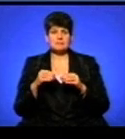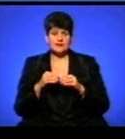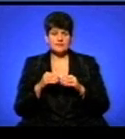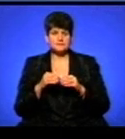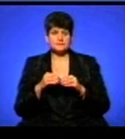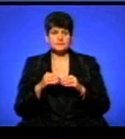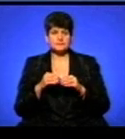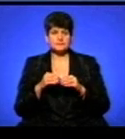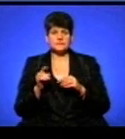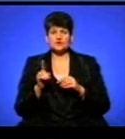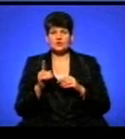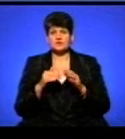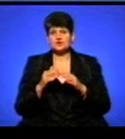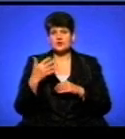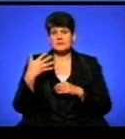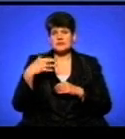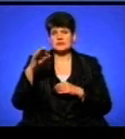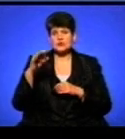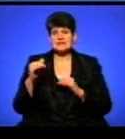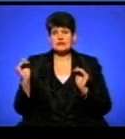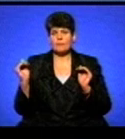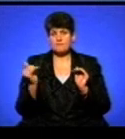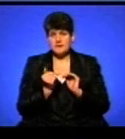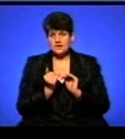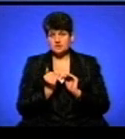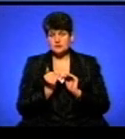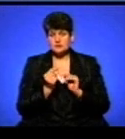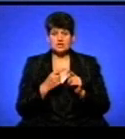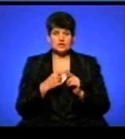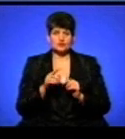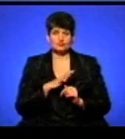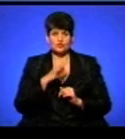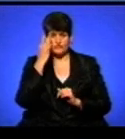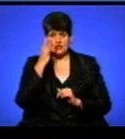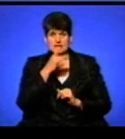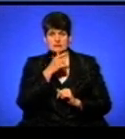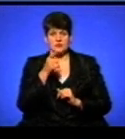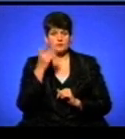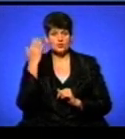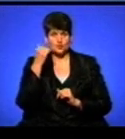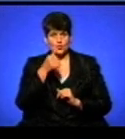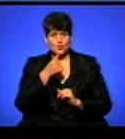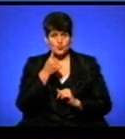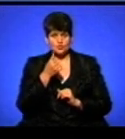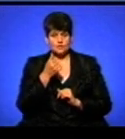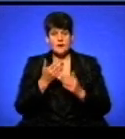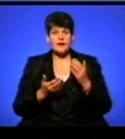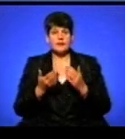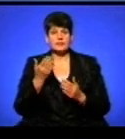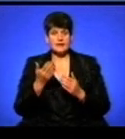практично 50% менше, ніж було в літній період минулого року. Але разом з